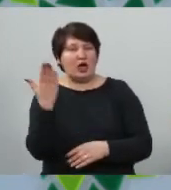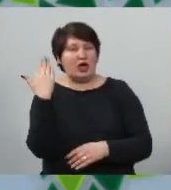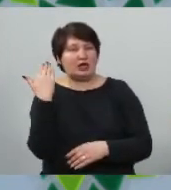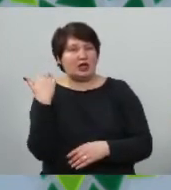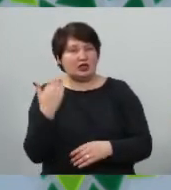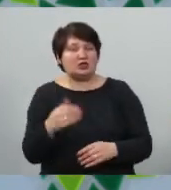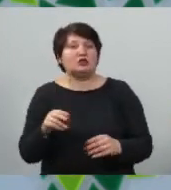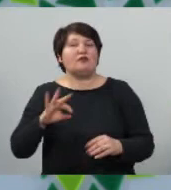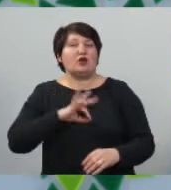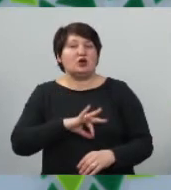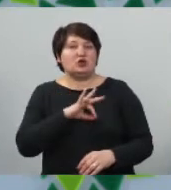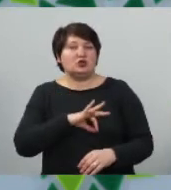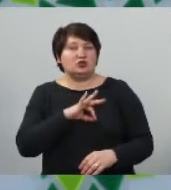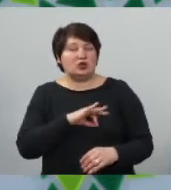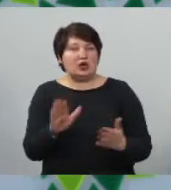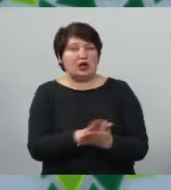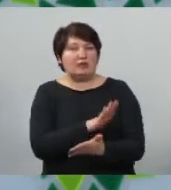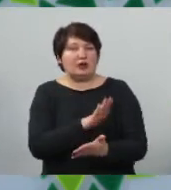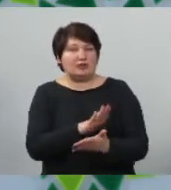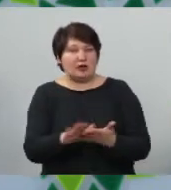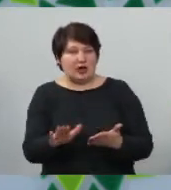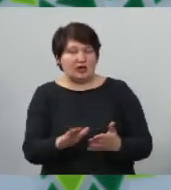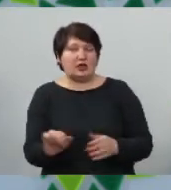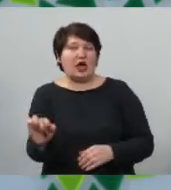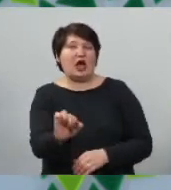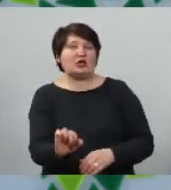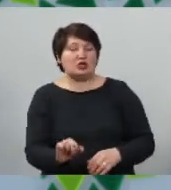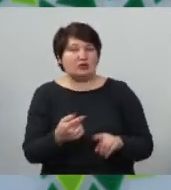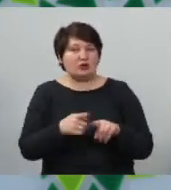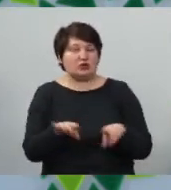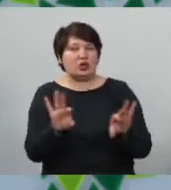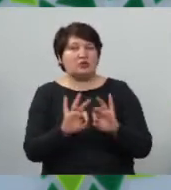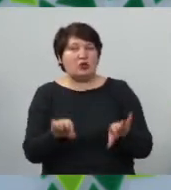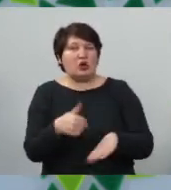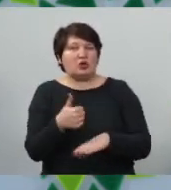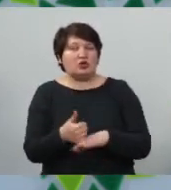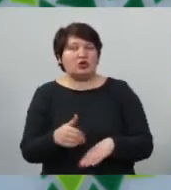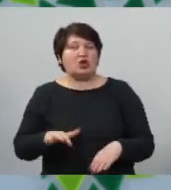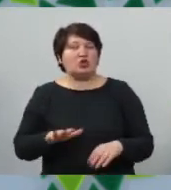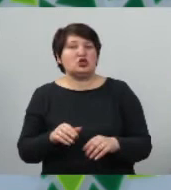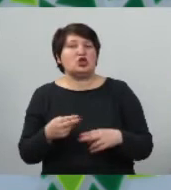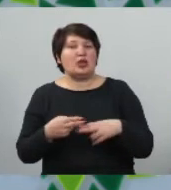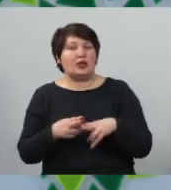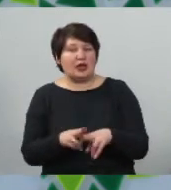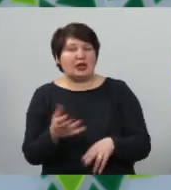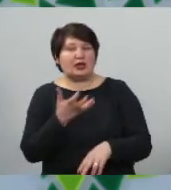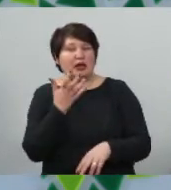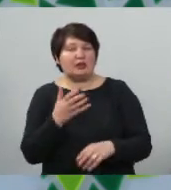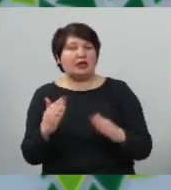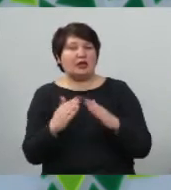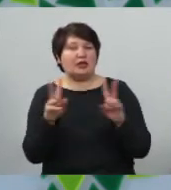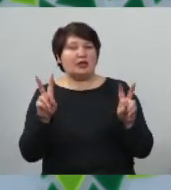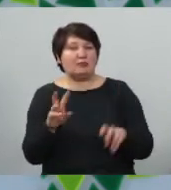комунальники використовували для прибирання ганчірки. Про це розповів головний інженер комунального підприємства «Теплий дім» Ярослав